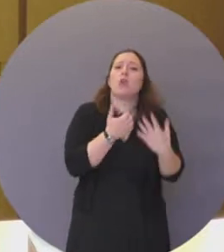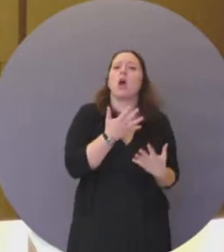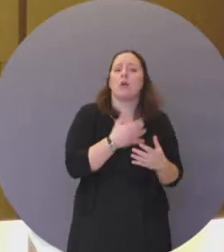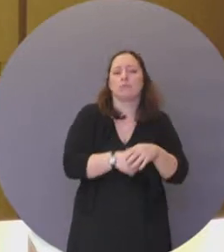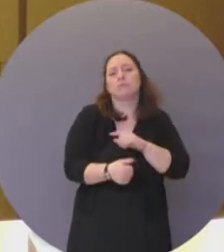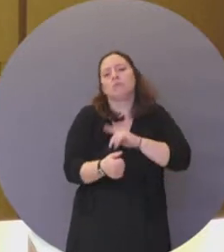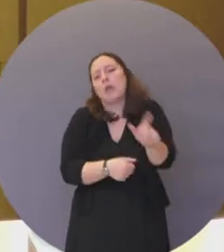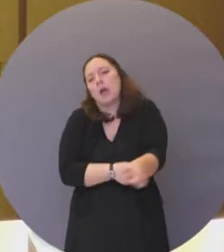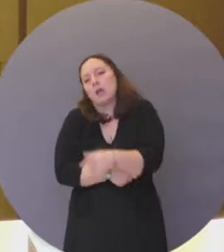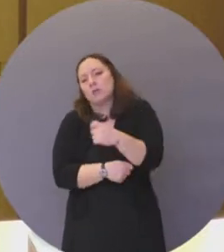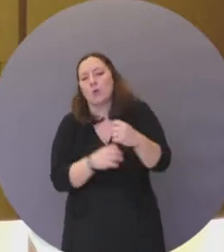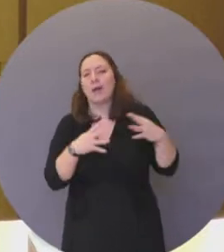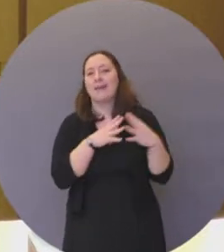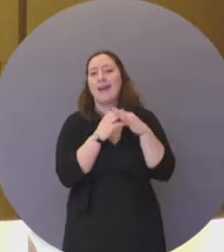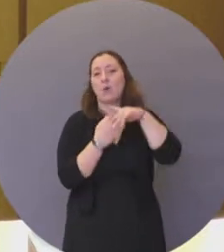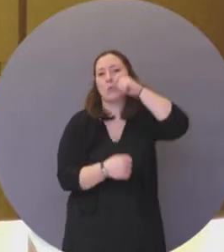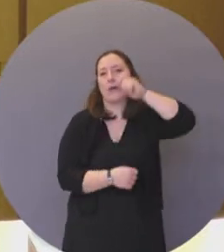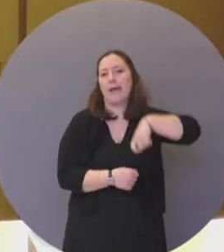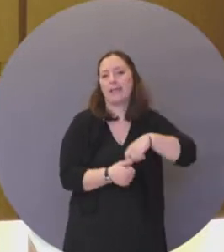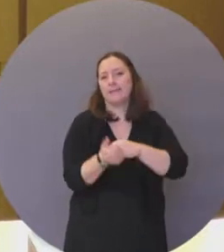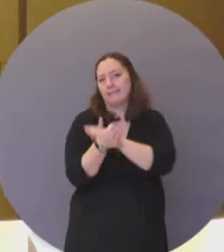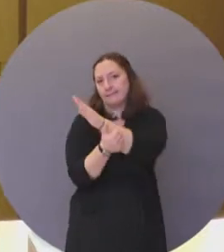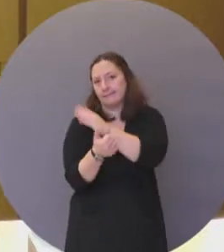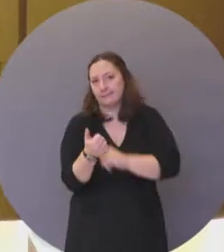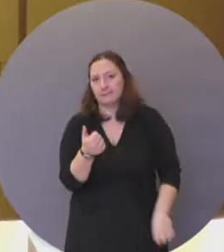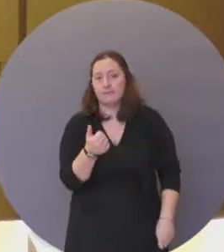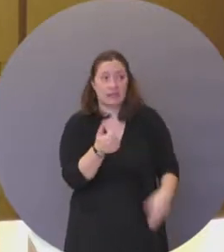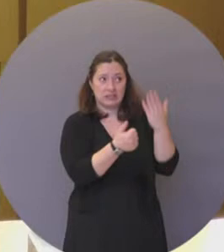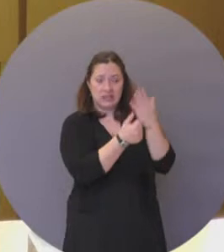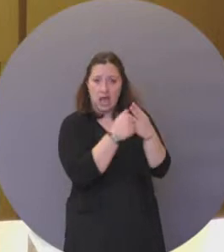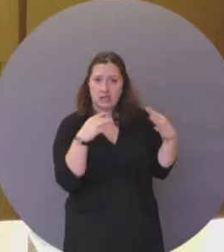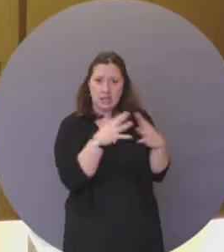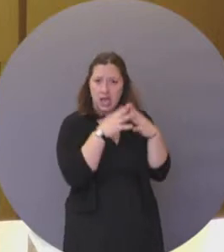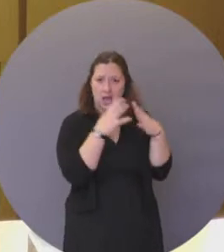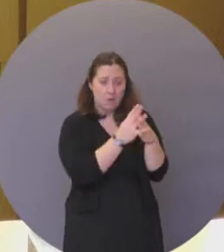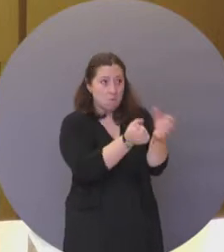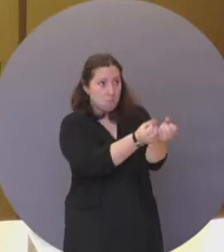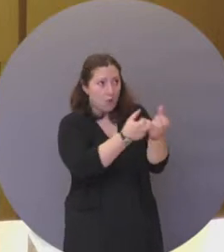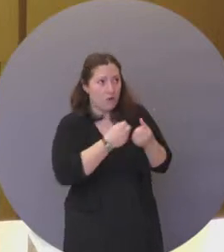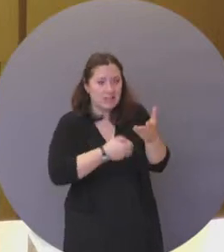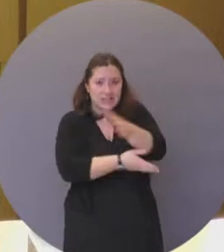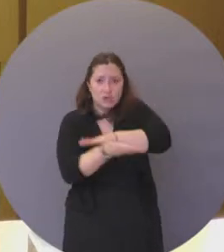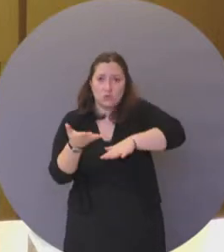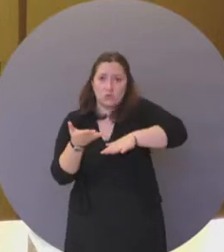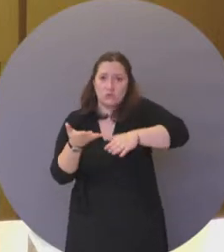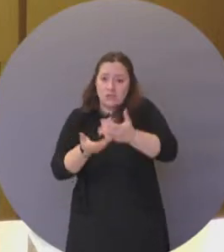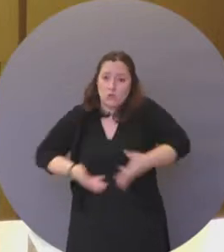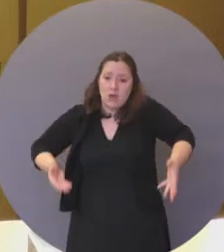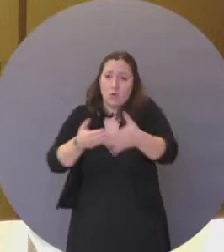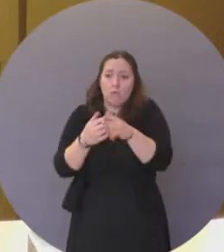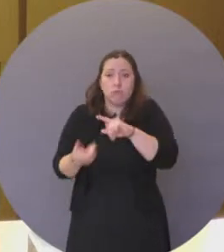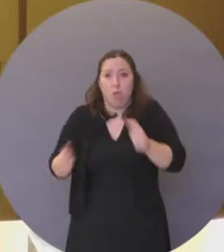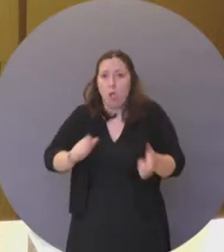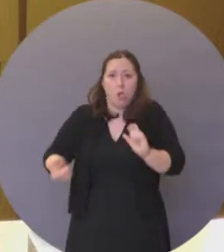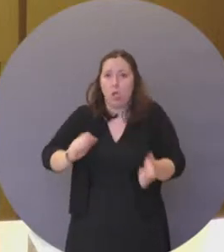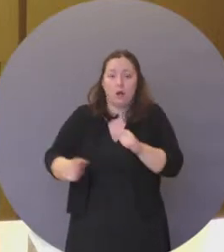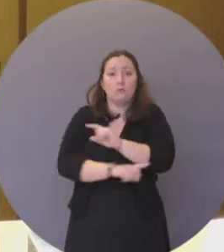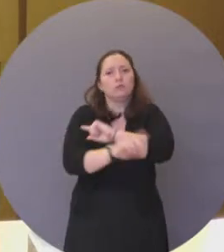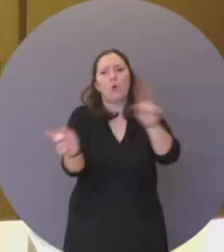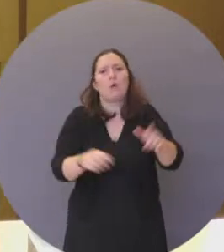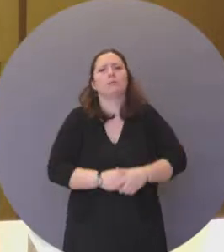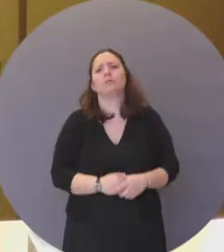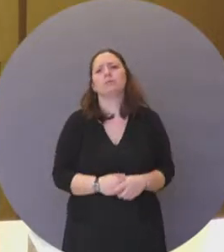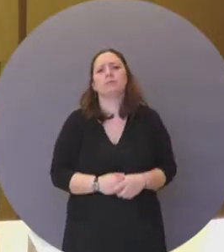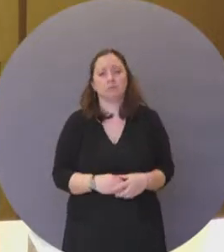en Ukraine mais ce conflit désastreux ne peut pas expliquer la situation dans laquelle nous nous trouvons nous payons cash 30